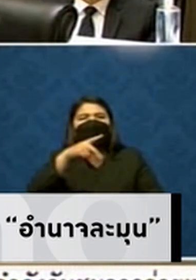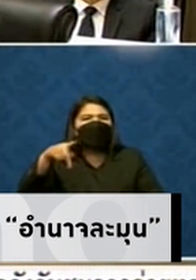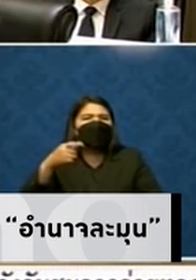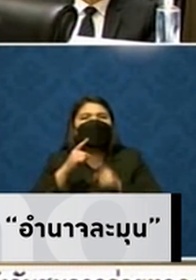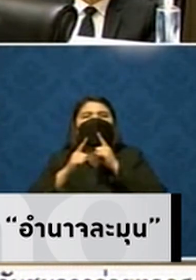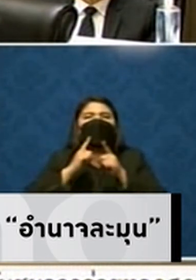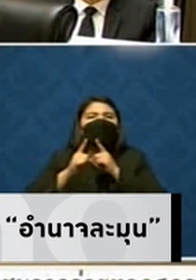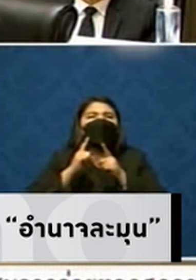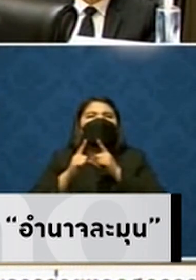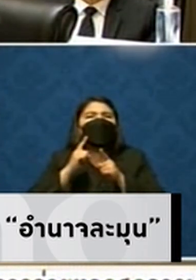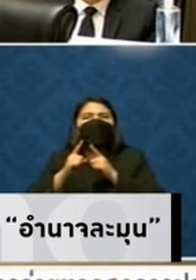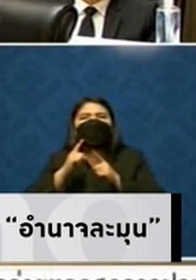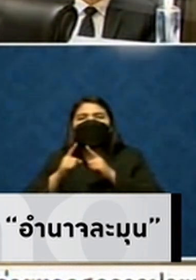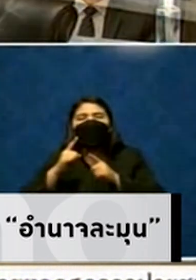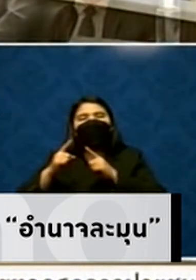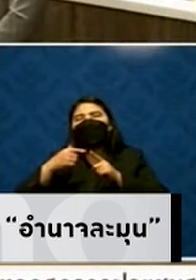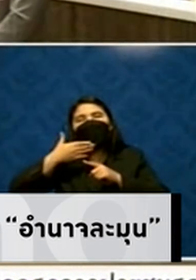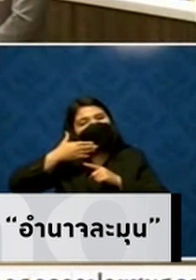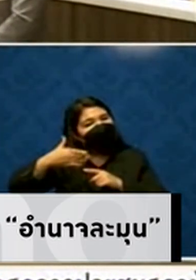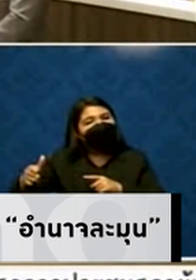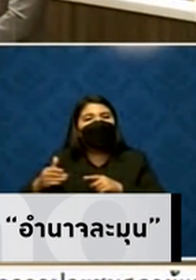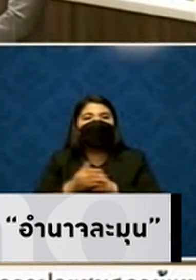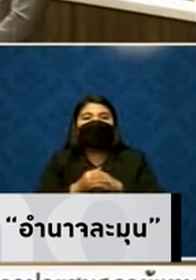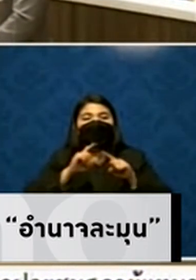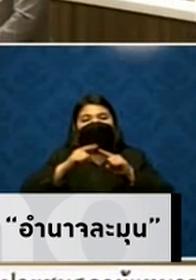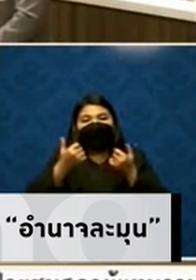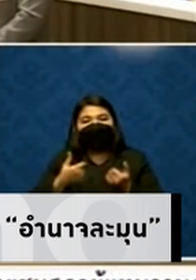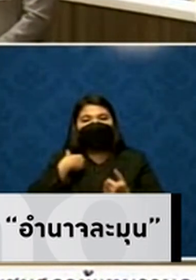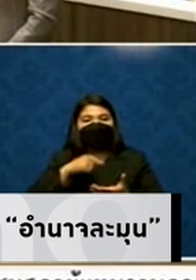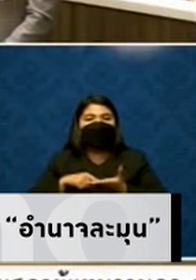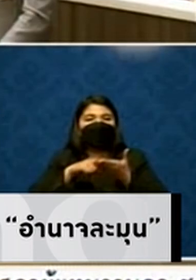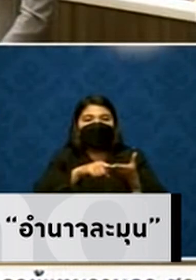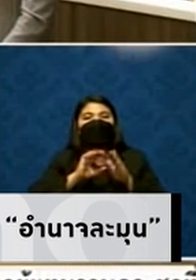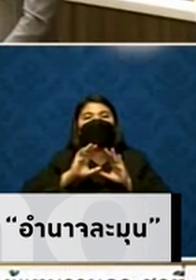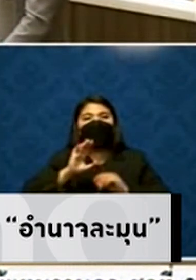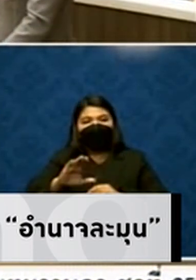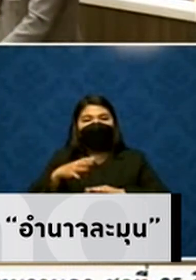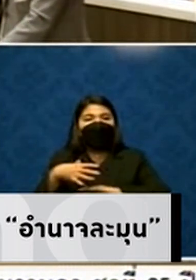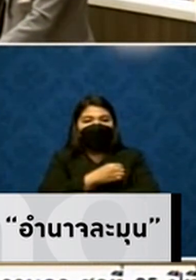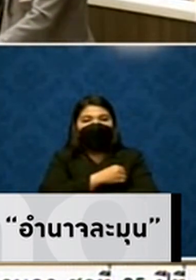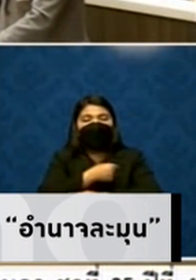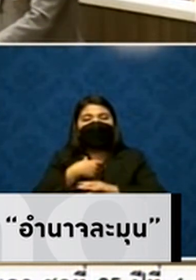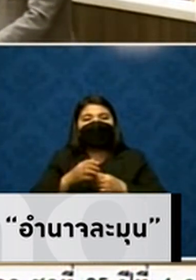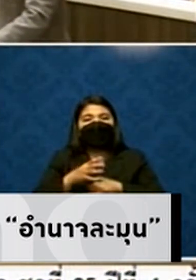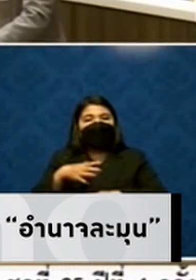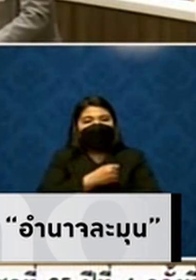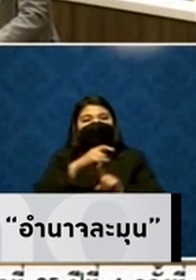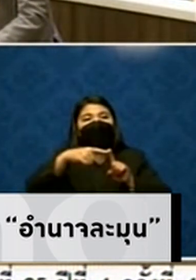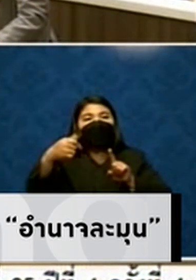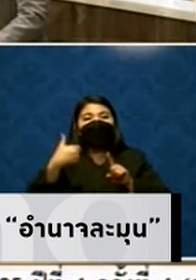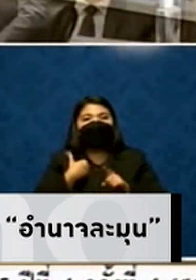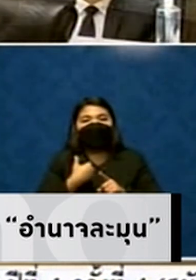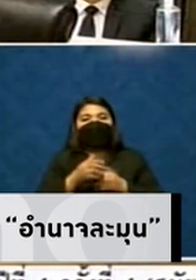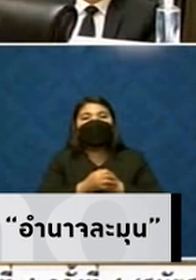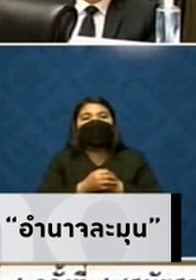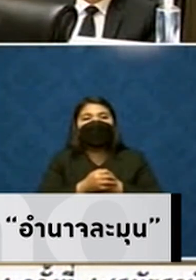ต่อไปก็อย่างทราบกันดีเราพูดเรื่องนี้มาบ่อยก็คือ เขาขายเรื่องราวของที่นั้นๆนะให้มันซึมซับเข้าไปในชีวิตประจำวันของ